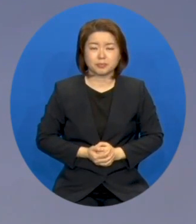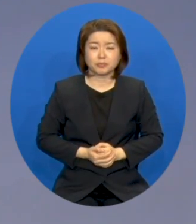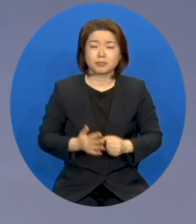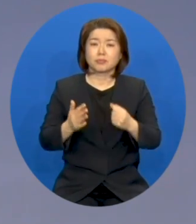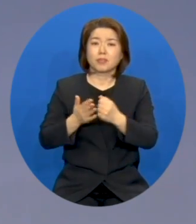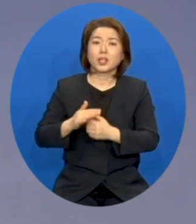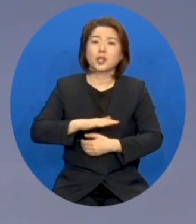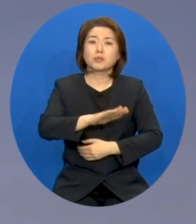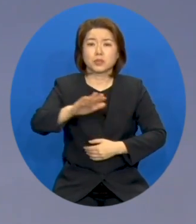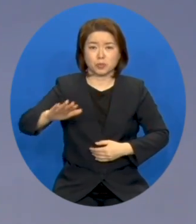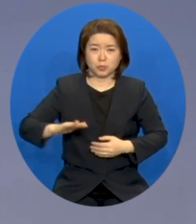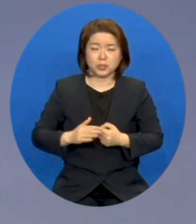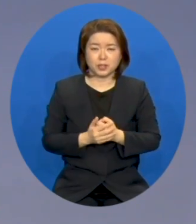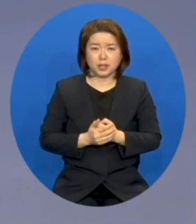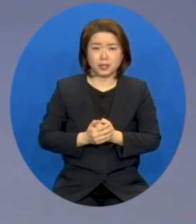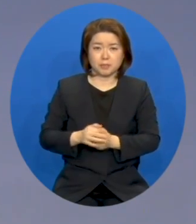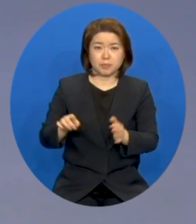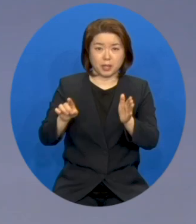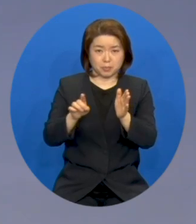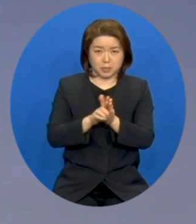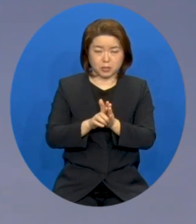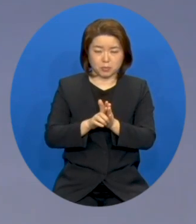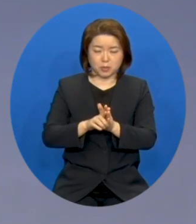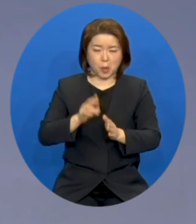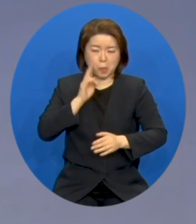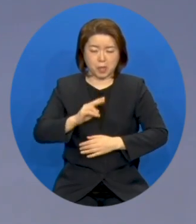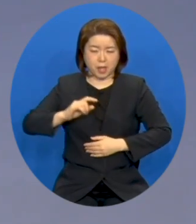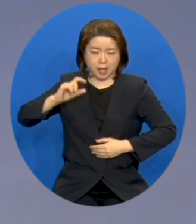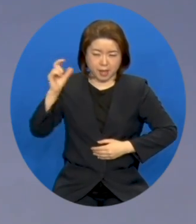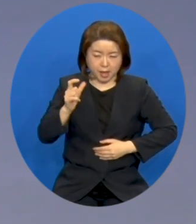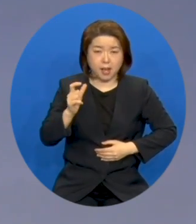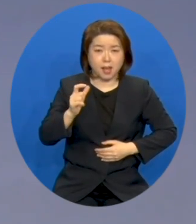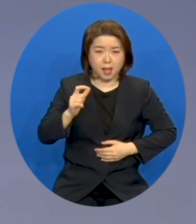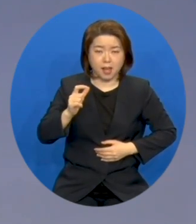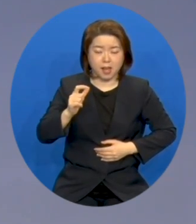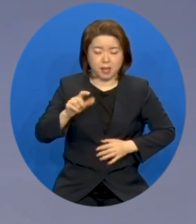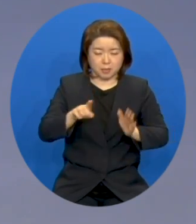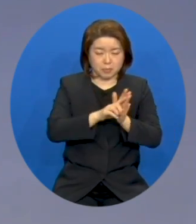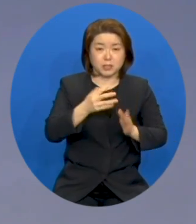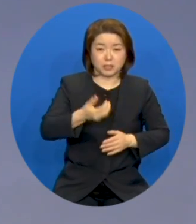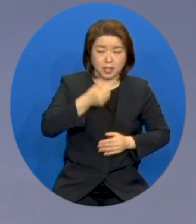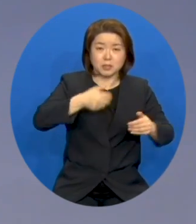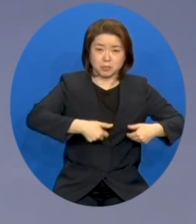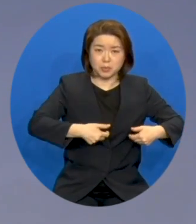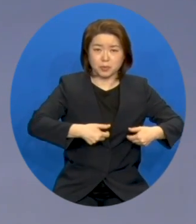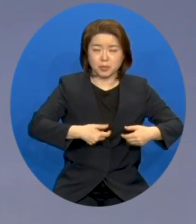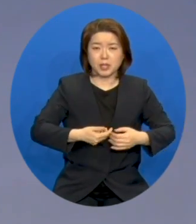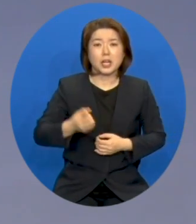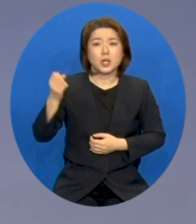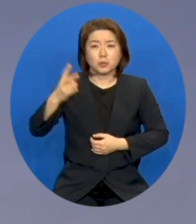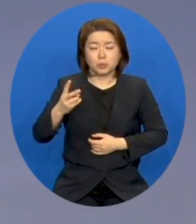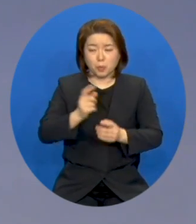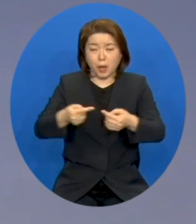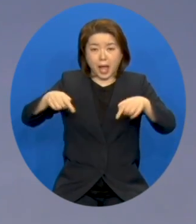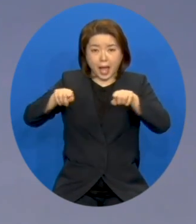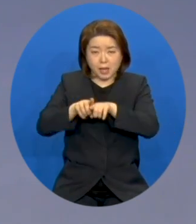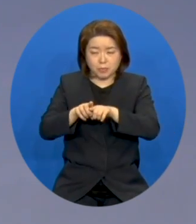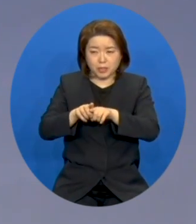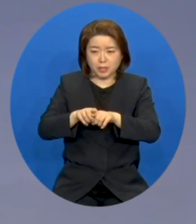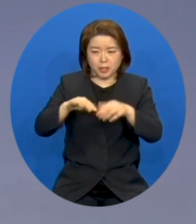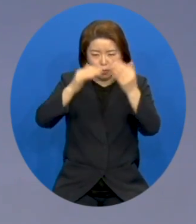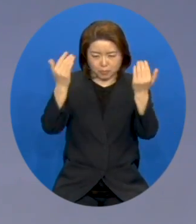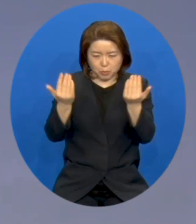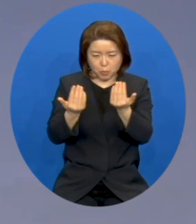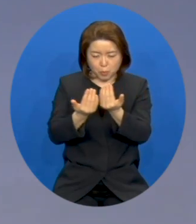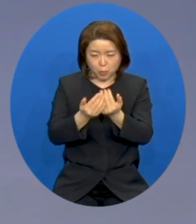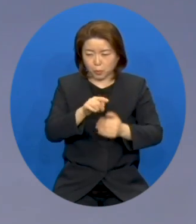그러므로 우리가 믿음은 아주 강한 믿음을 가져야 하겠고 그러면서도 반드시 모든 것을